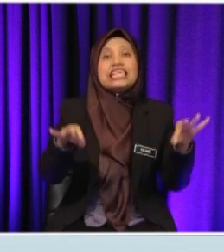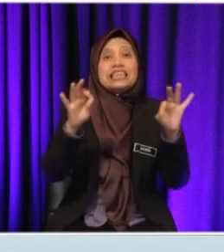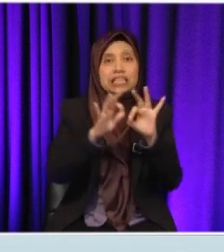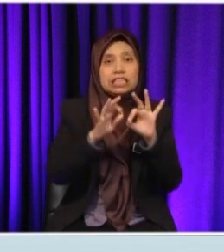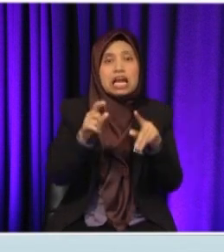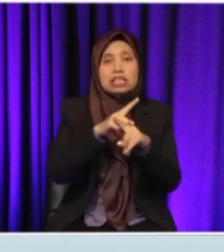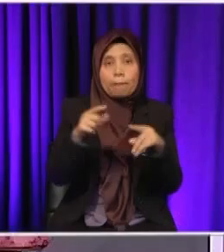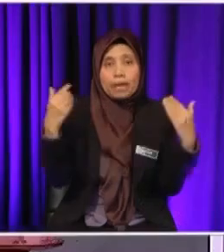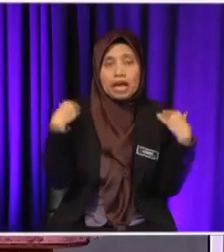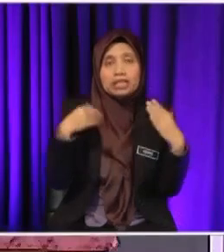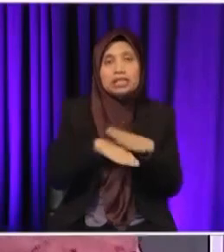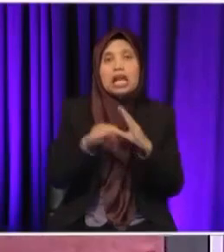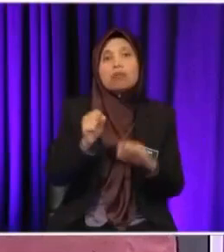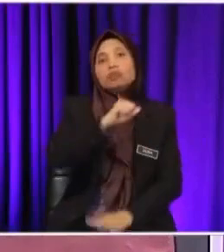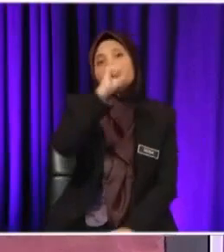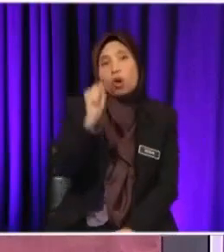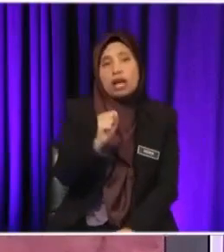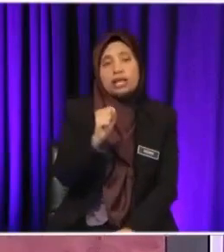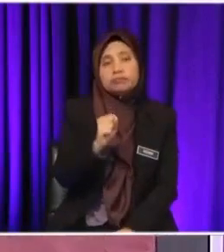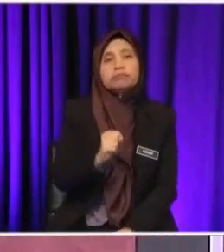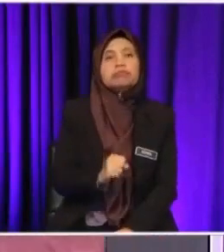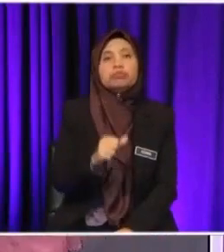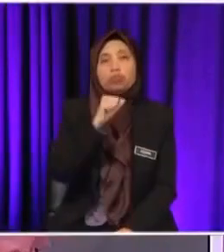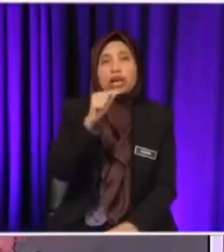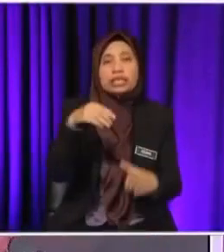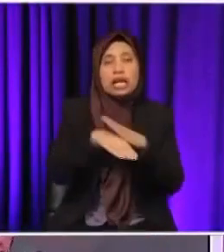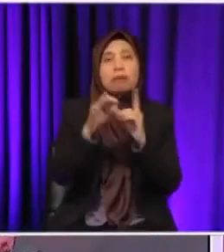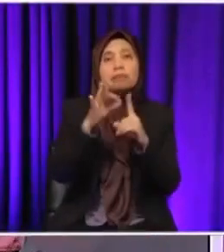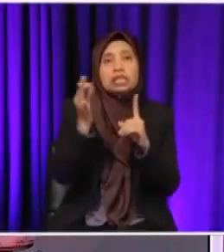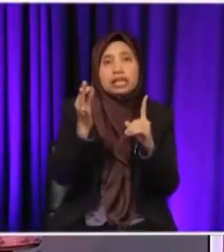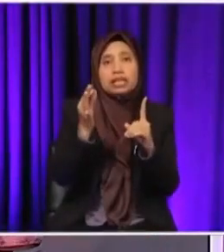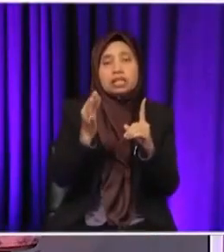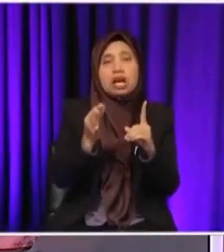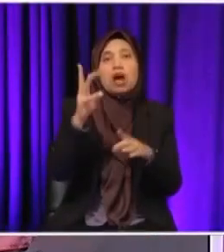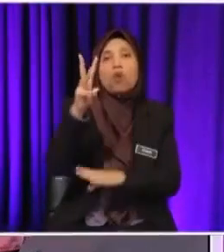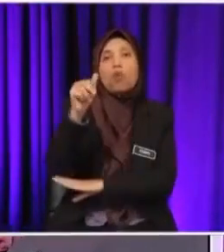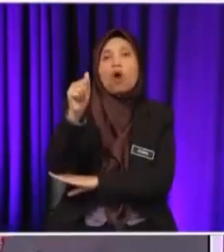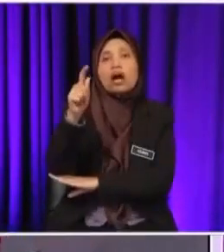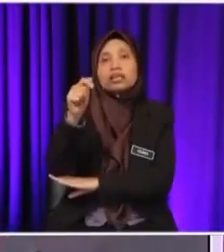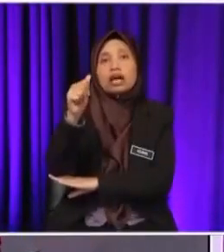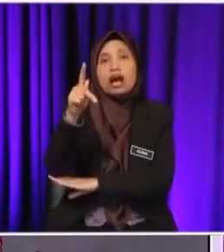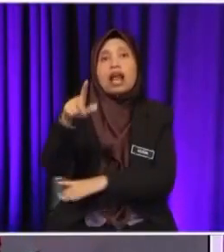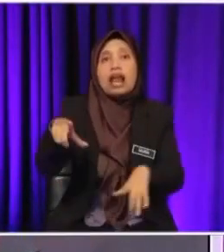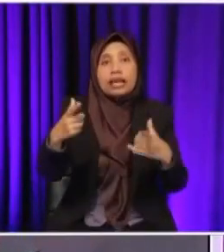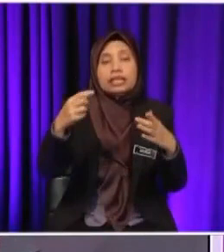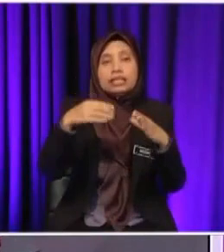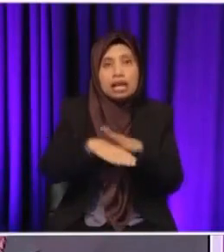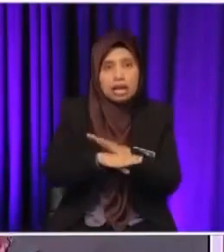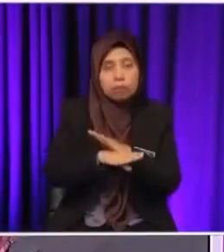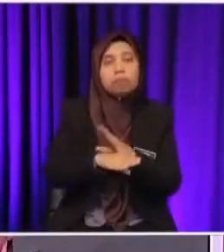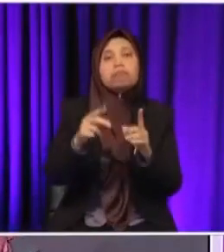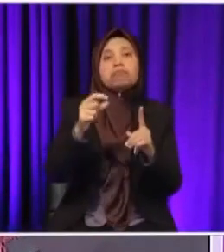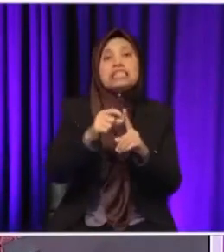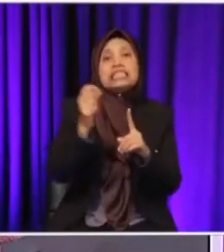dalam soalan menyatakan cerpen tersebut, bukan dalam petikan. Jadi watak lain selain daripada yang di dalam